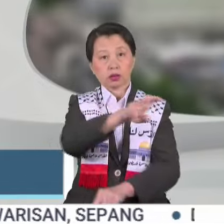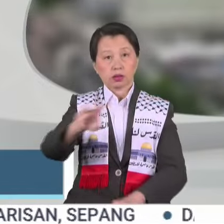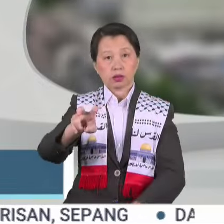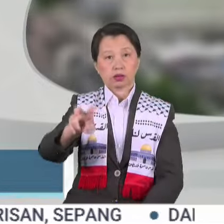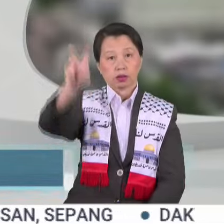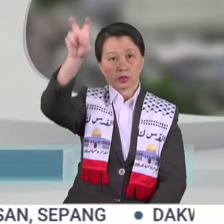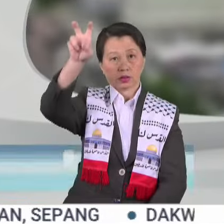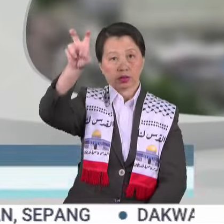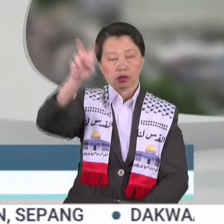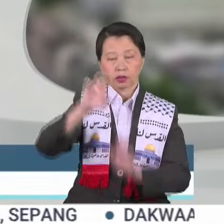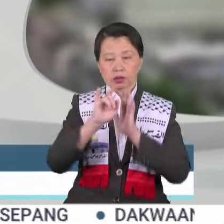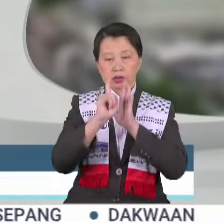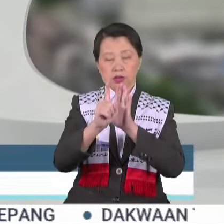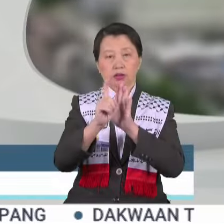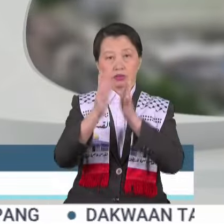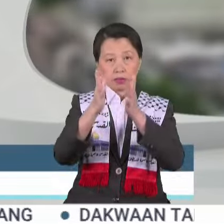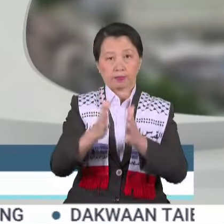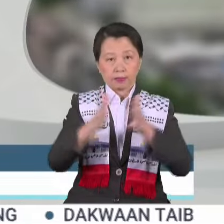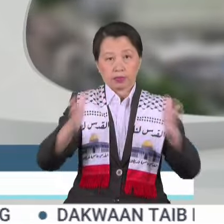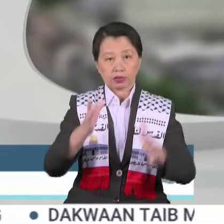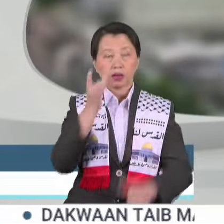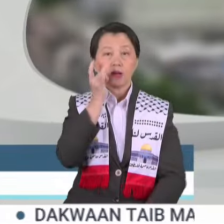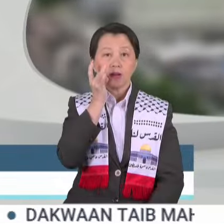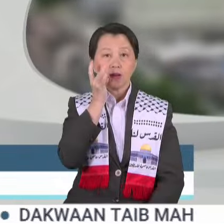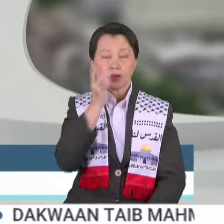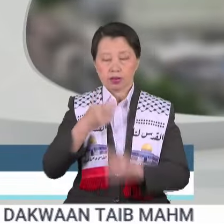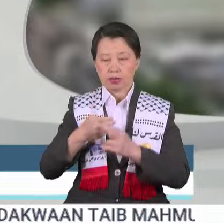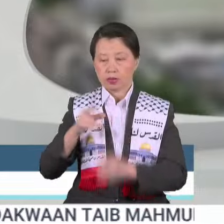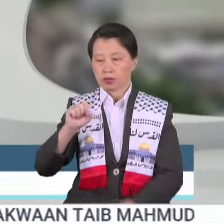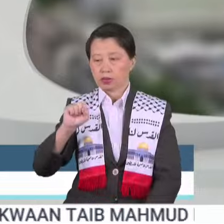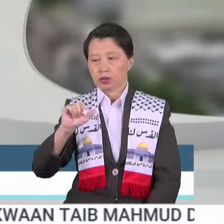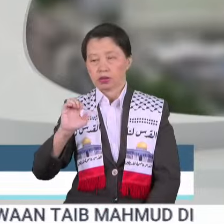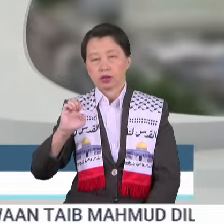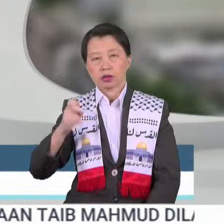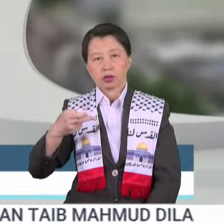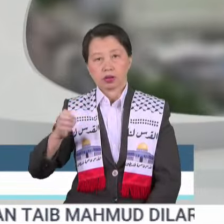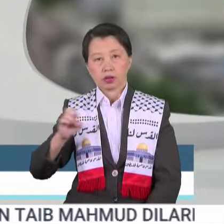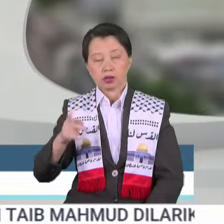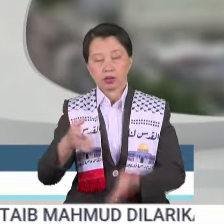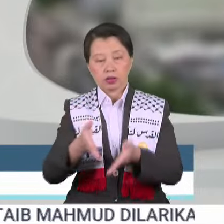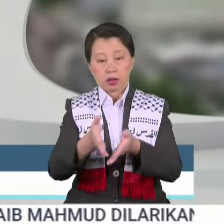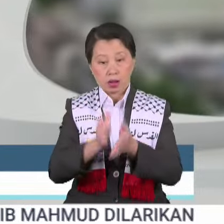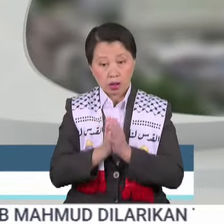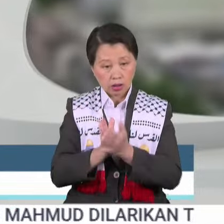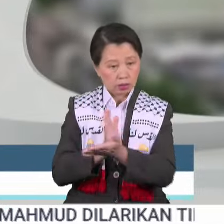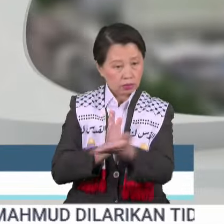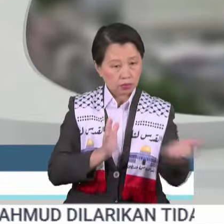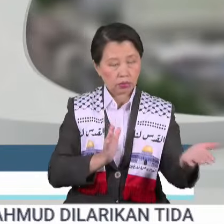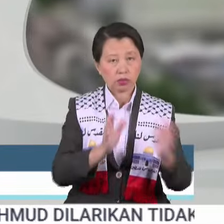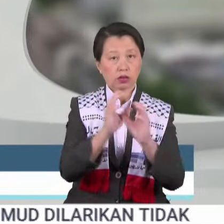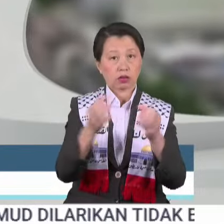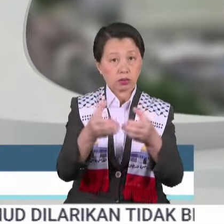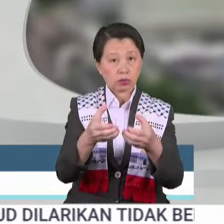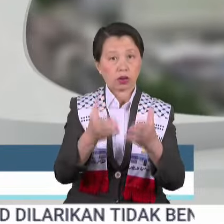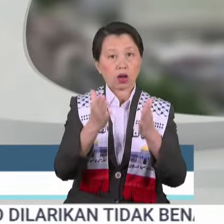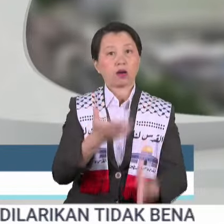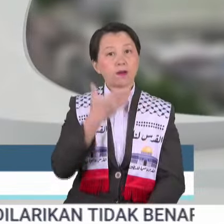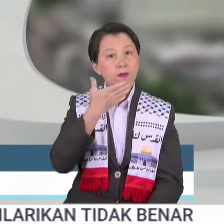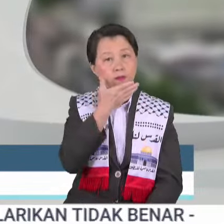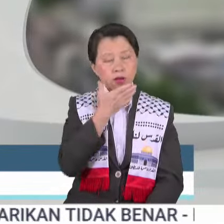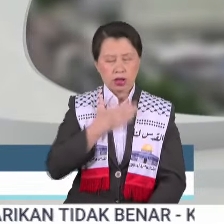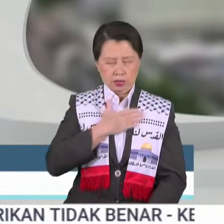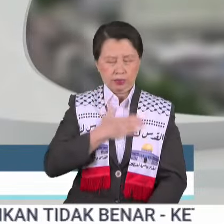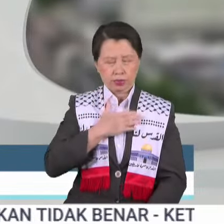Mikraj. Imam Besar Masjid Zahir Alustar, Syekh Muhammad Naim Ahmad menyeru, terutamanya kepada golongan muda